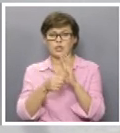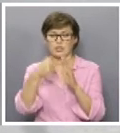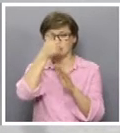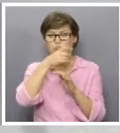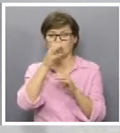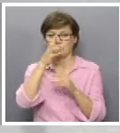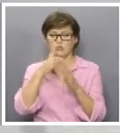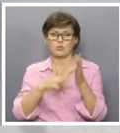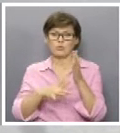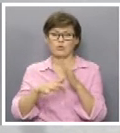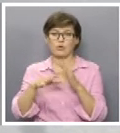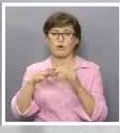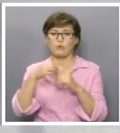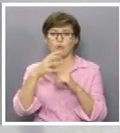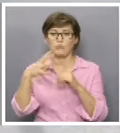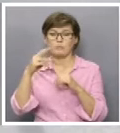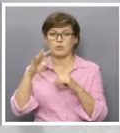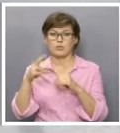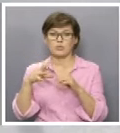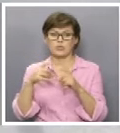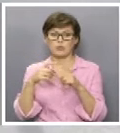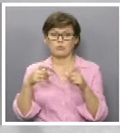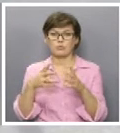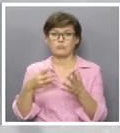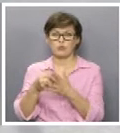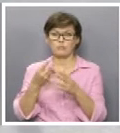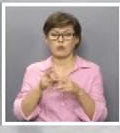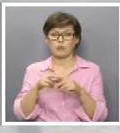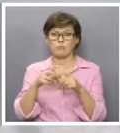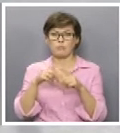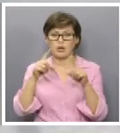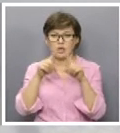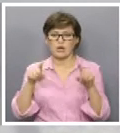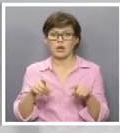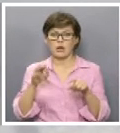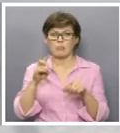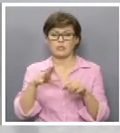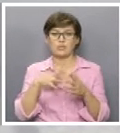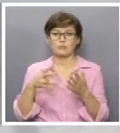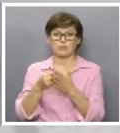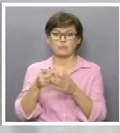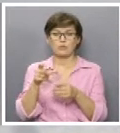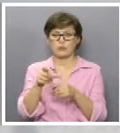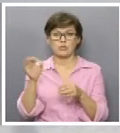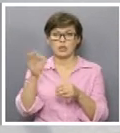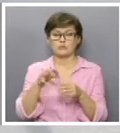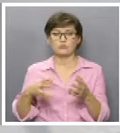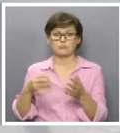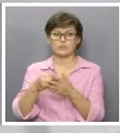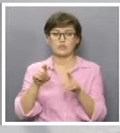мамырдың соңында 15 миллионға жуық төлем карточкасы болды. Банкоматтарда төлем карточкаларымен жүргізілген қолма-қол ақшасы төлемдер